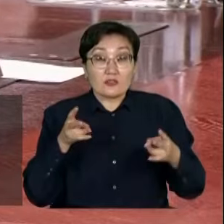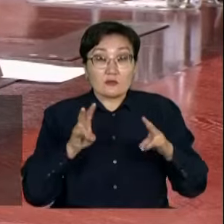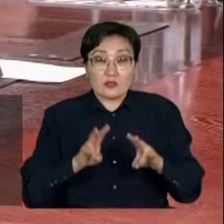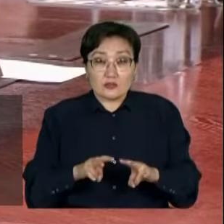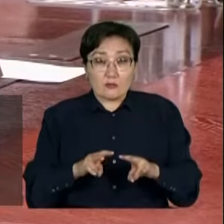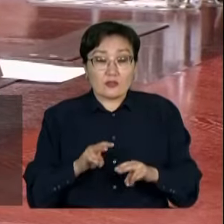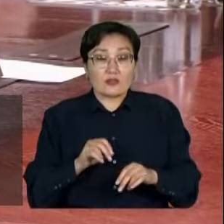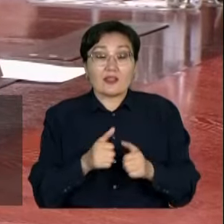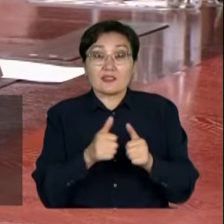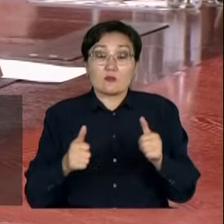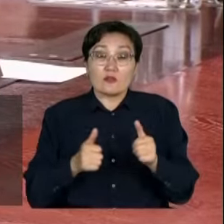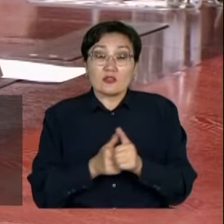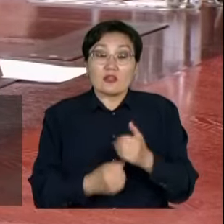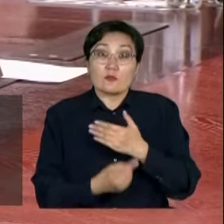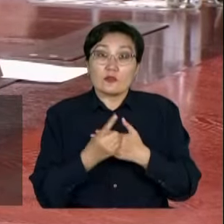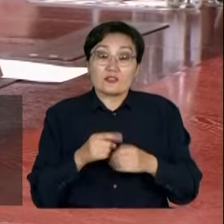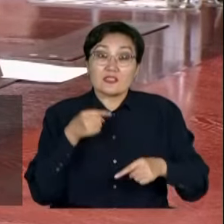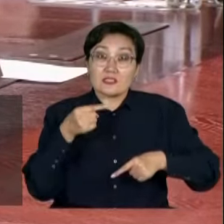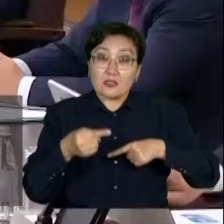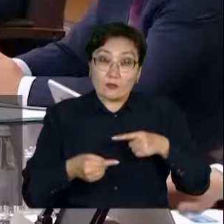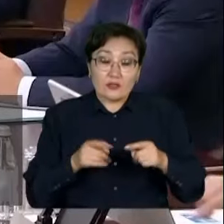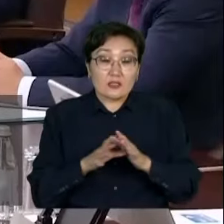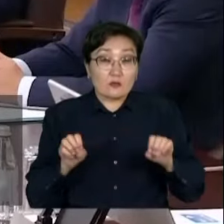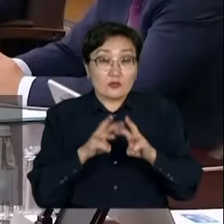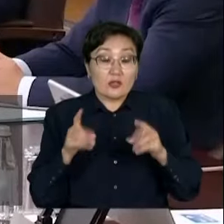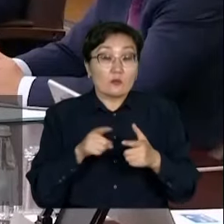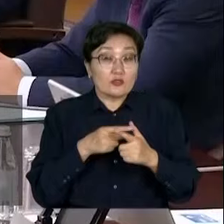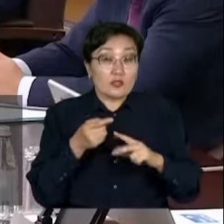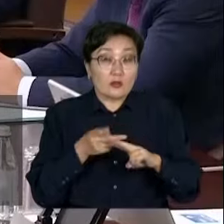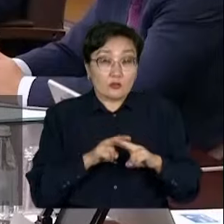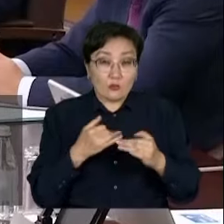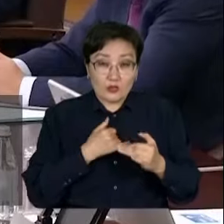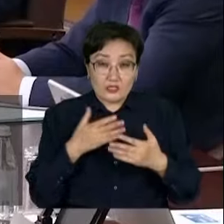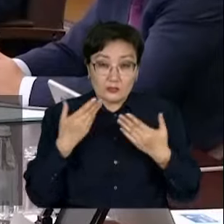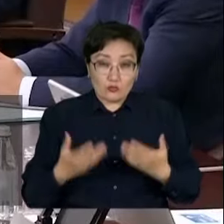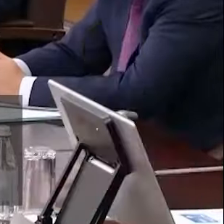стороне от источников стабильного и надежного энергоснабжения, альтернативы которых у нас нет.